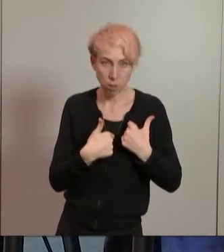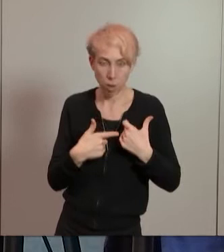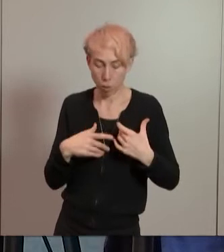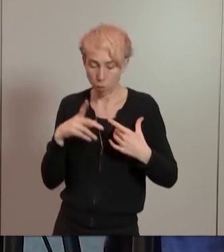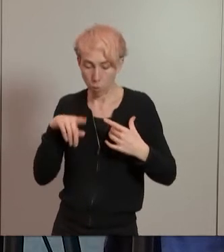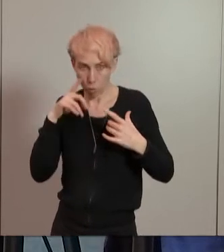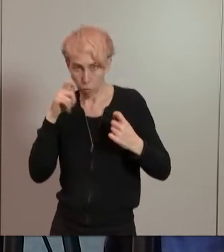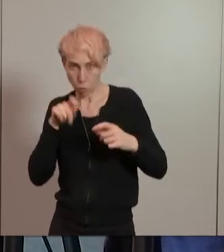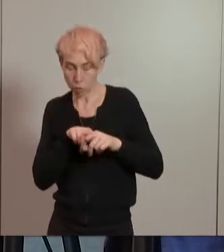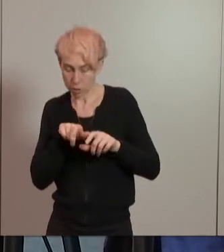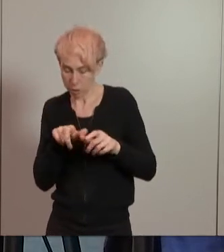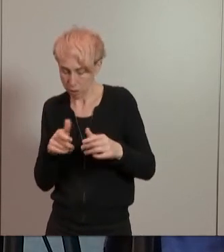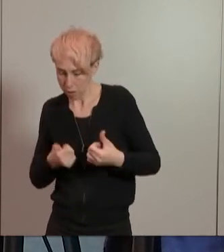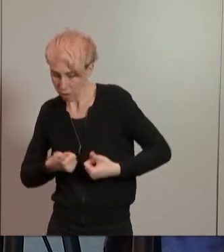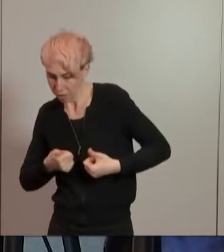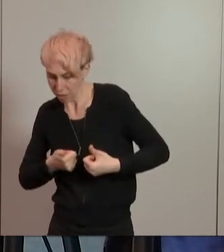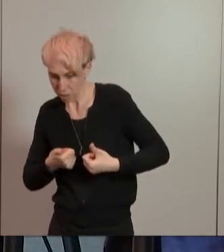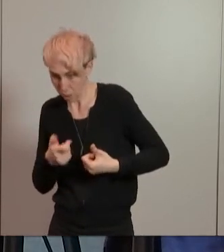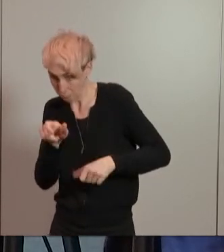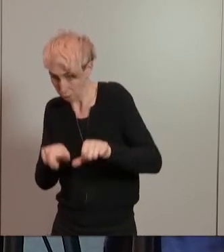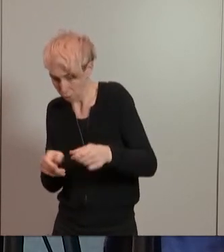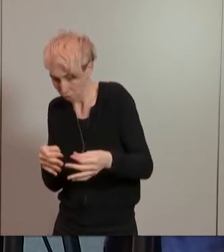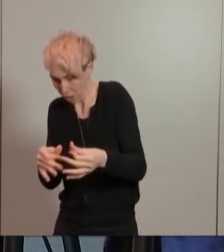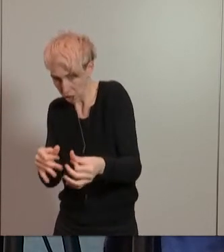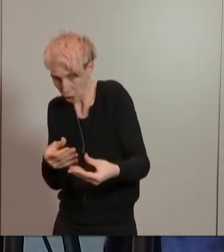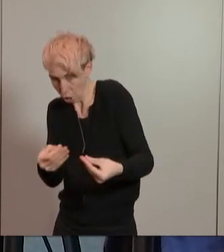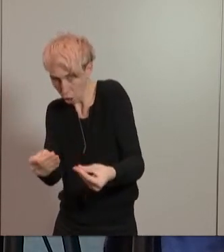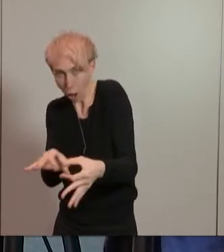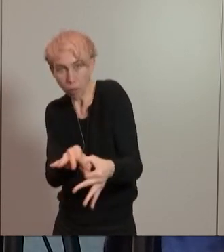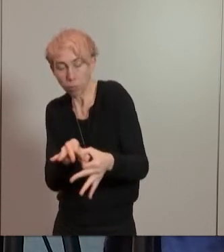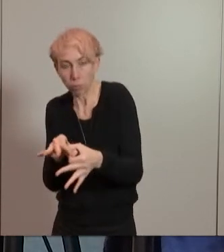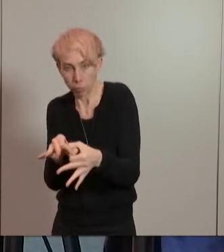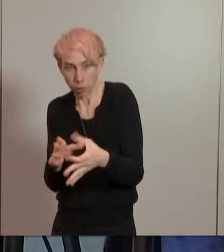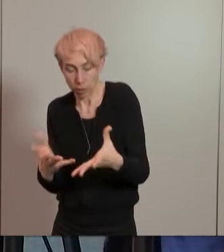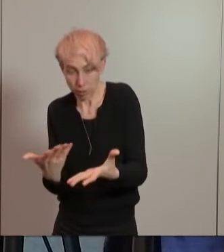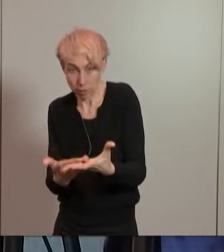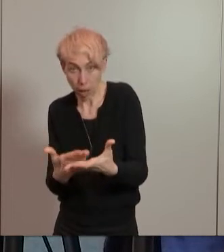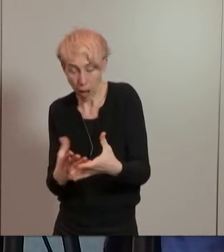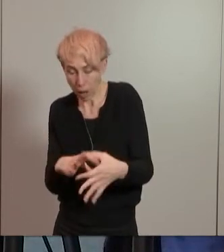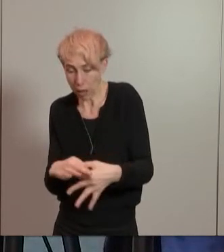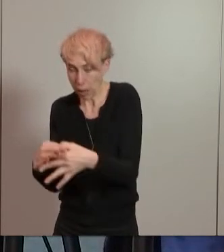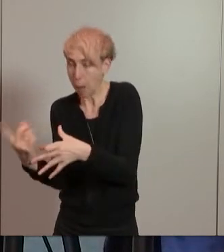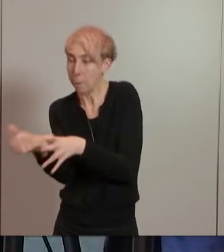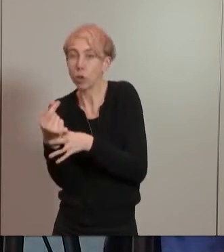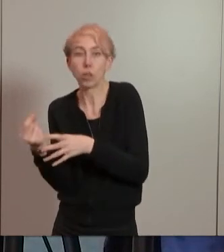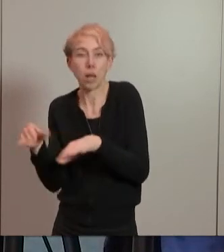destinés à ces personnes fragiles et souvent en difficulté en lien avec les partenaires du territoire